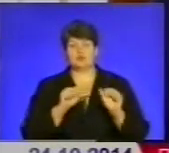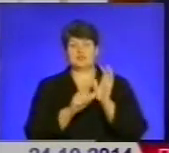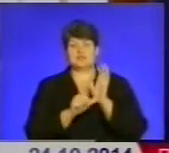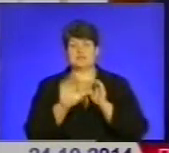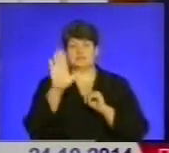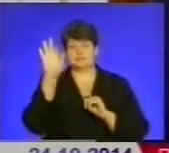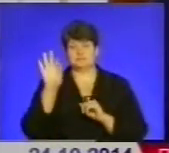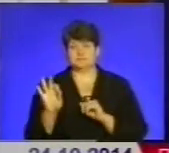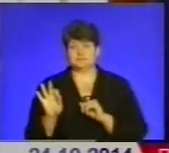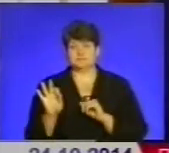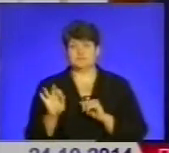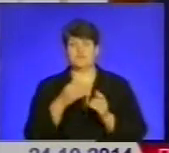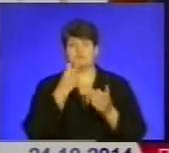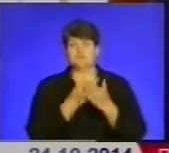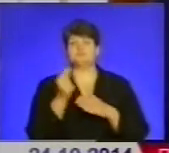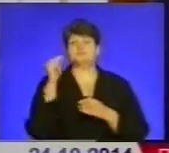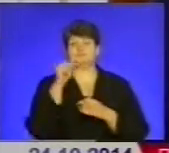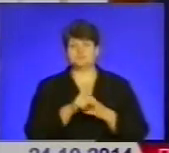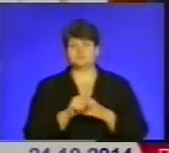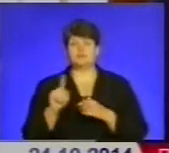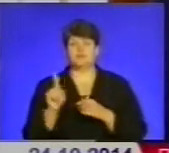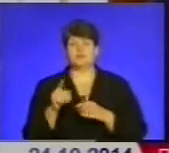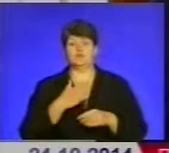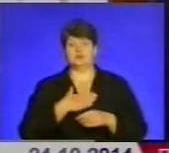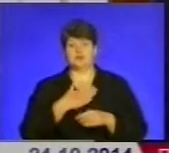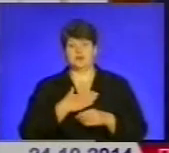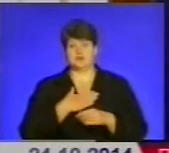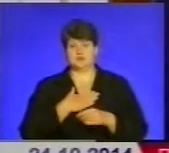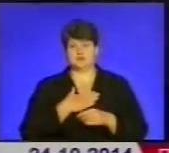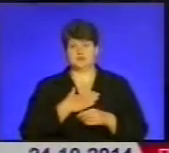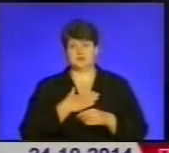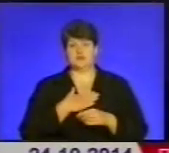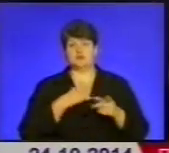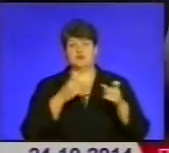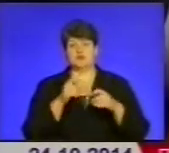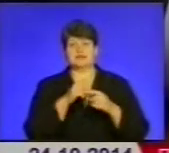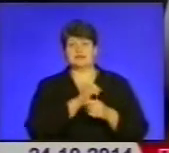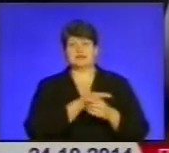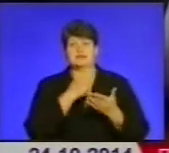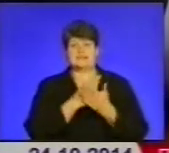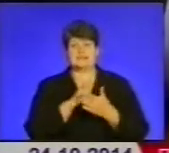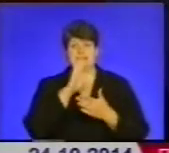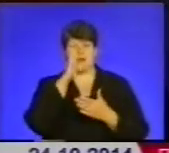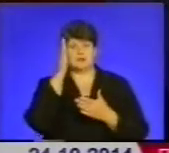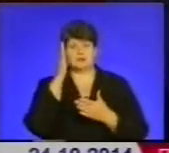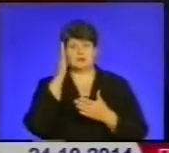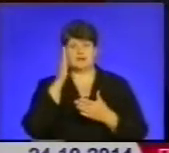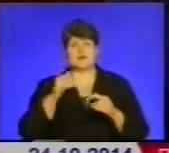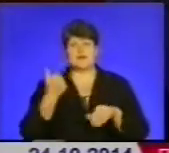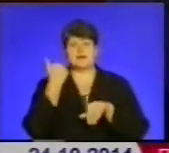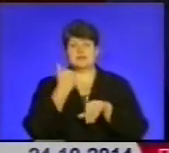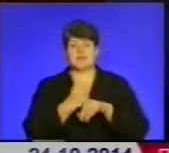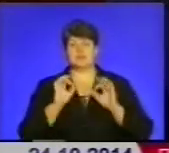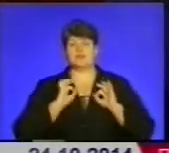65%. Свідчить про те, що в наших Збройних силах завелися зрадники. Генеральна прокуратура мала б